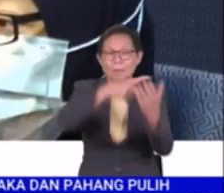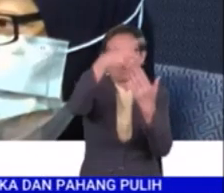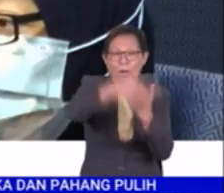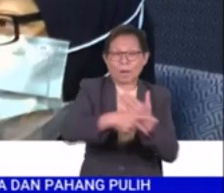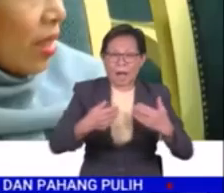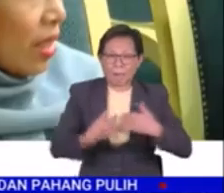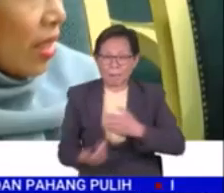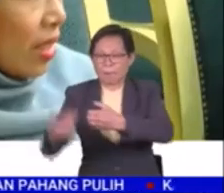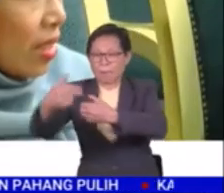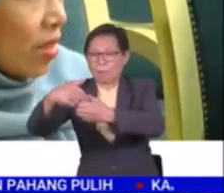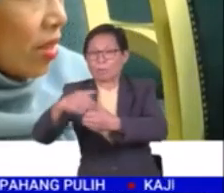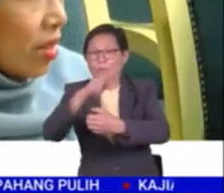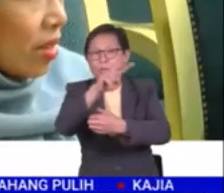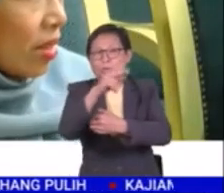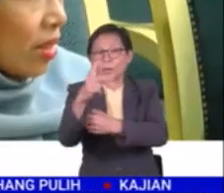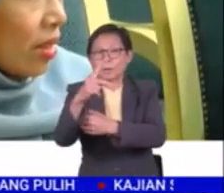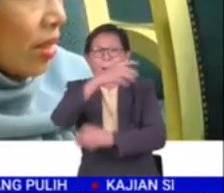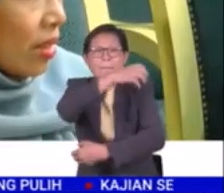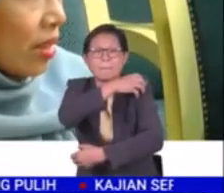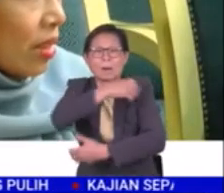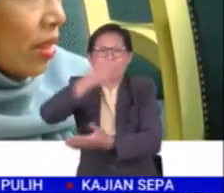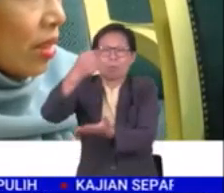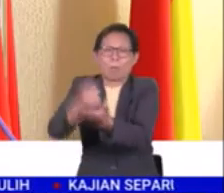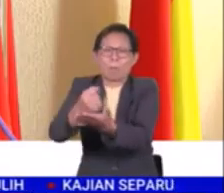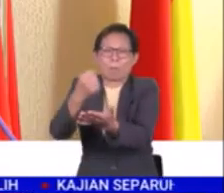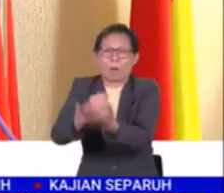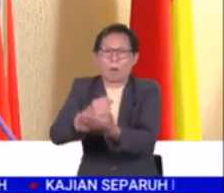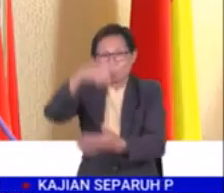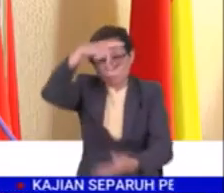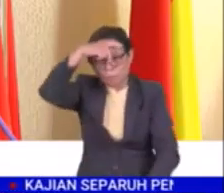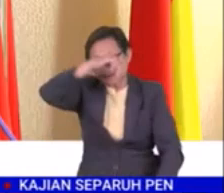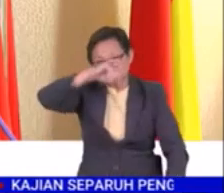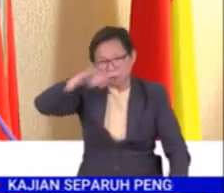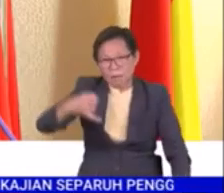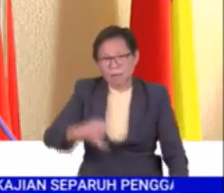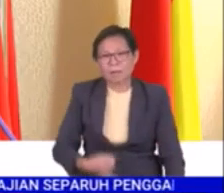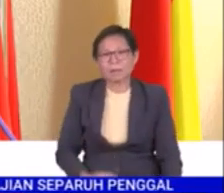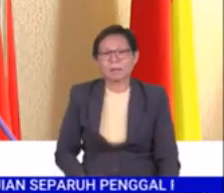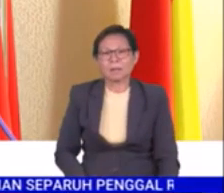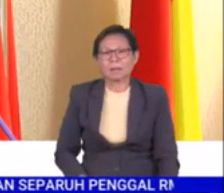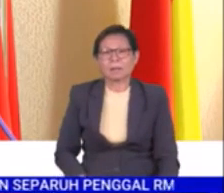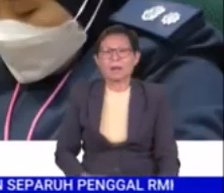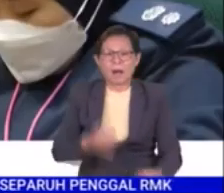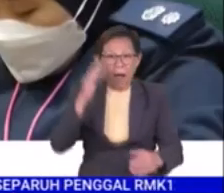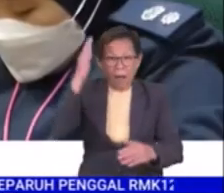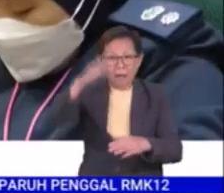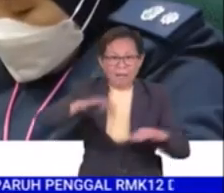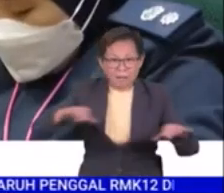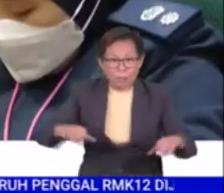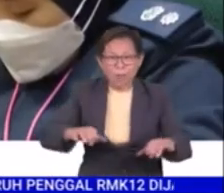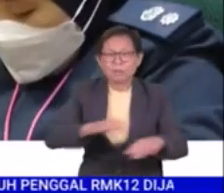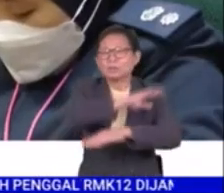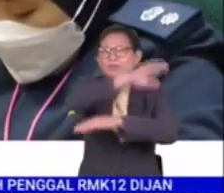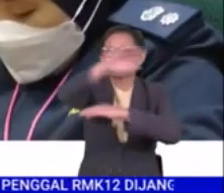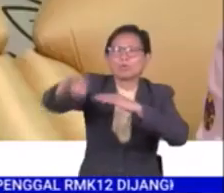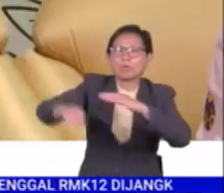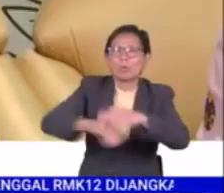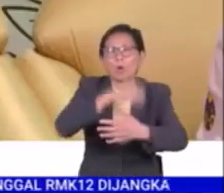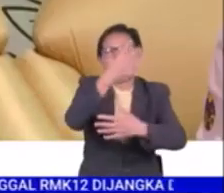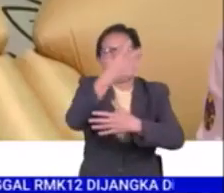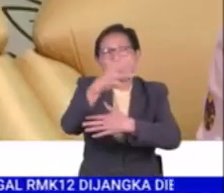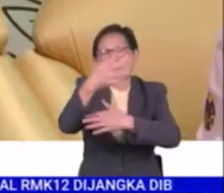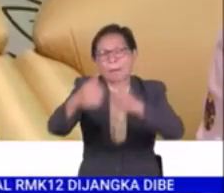Program turut melibatkan hampir 2,000 pegawai kastam di Putrajaya dan secara berperingkat akan dilaksanakan di semua